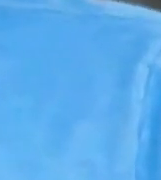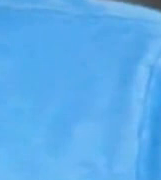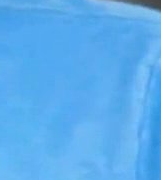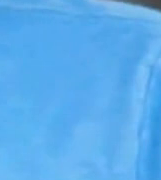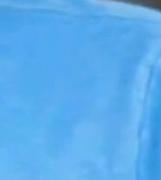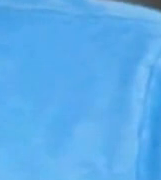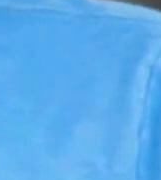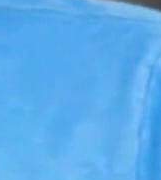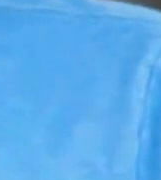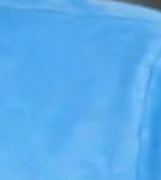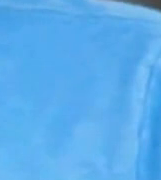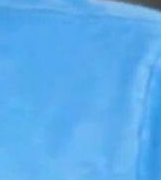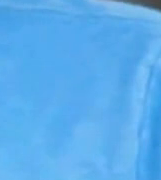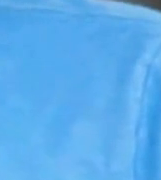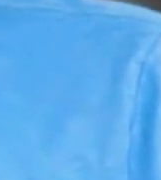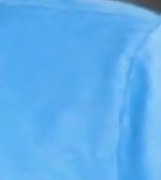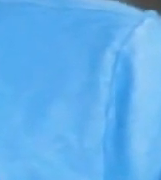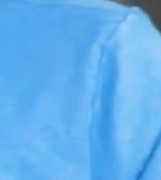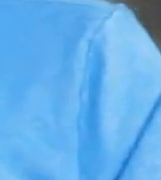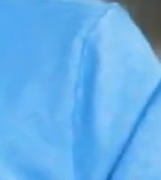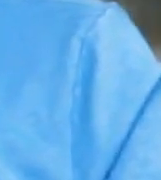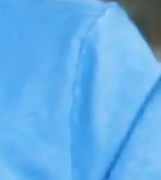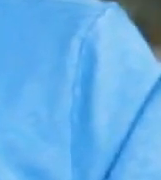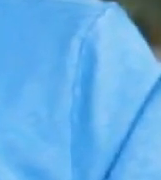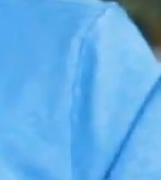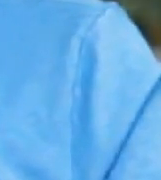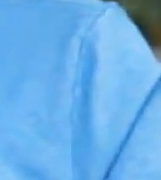ครับเราเคยรักกัน